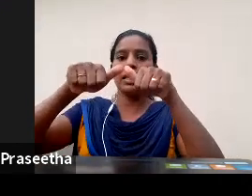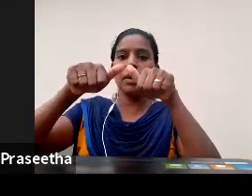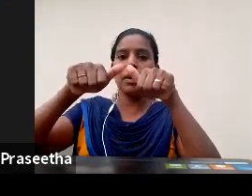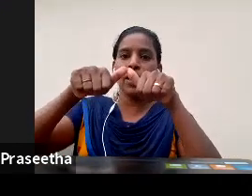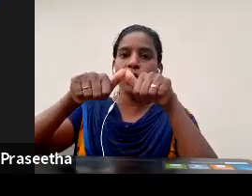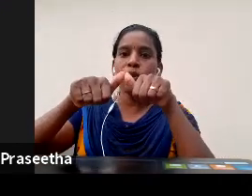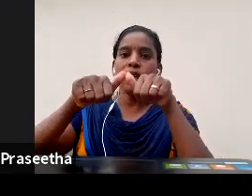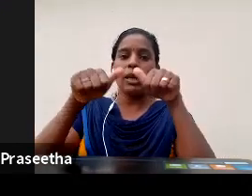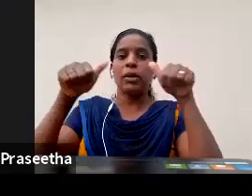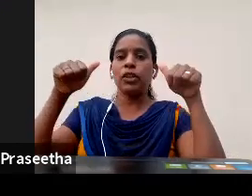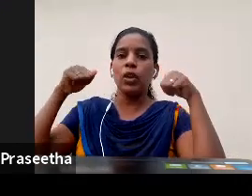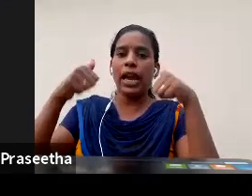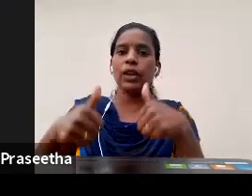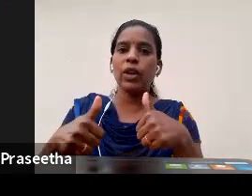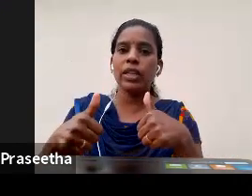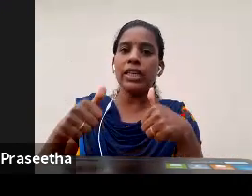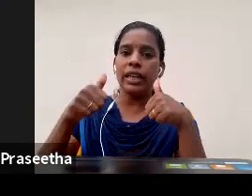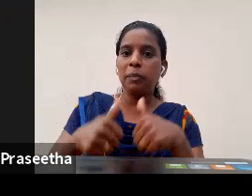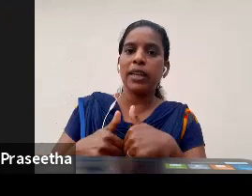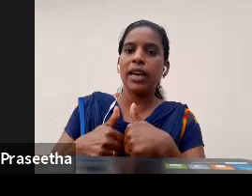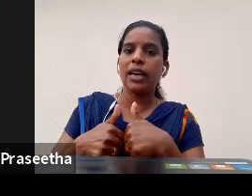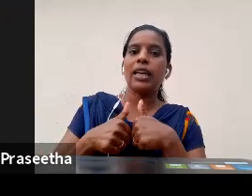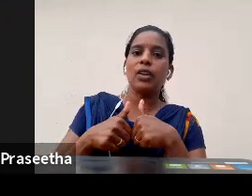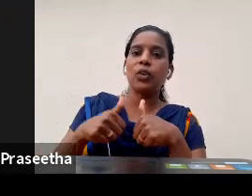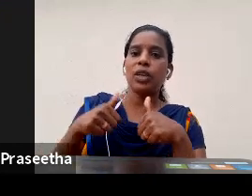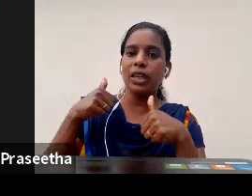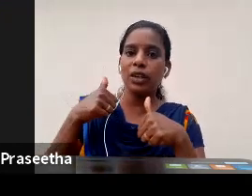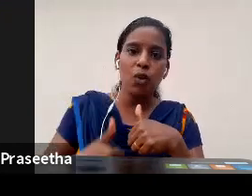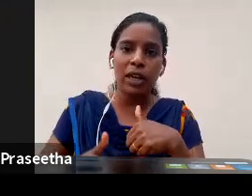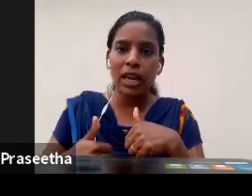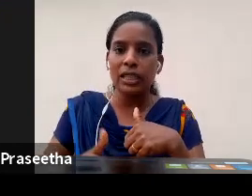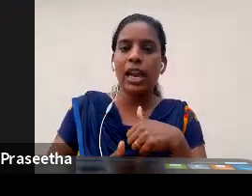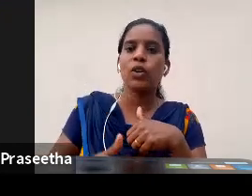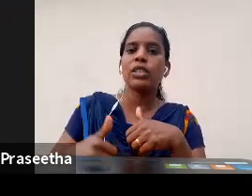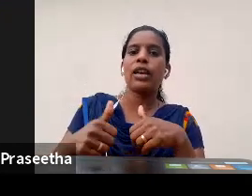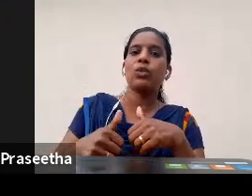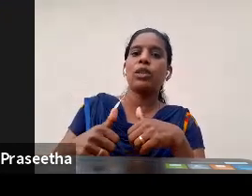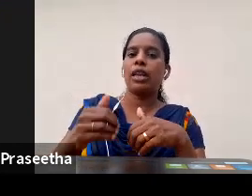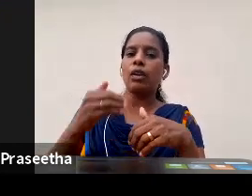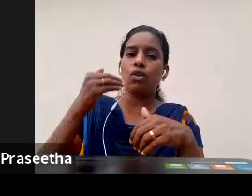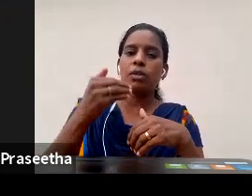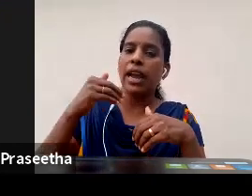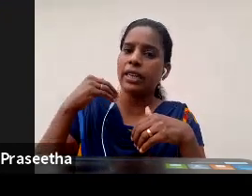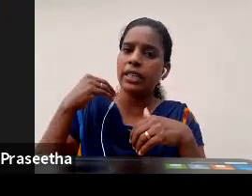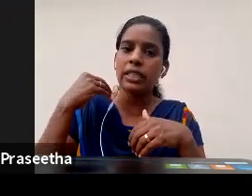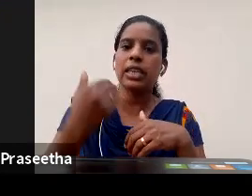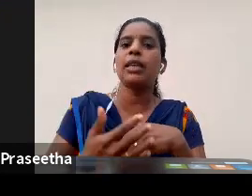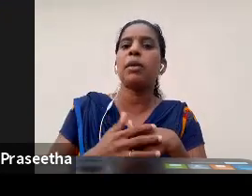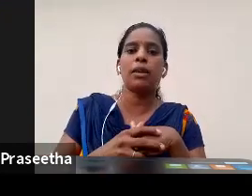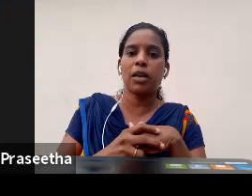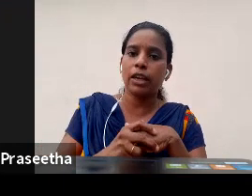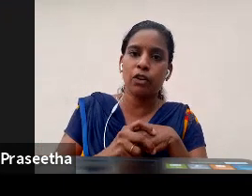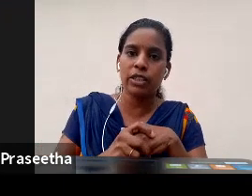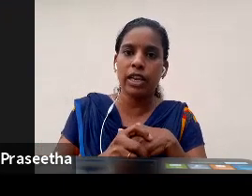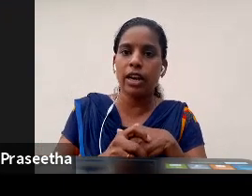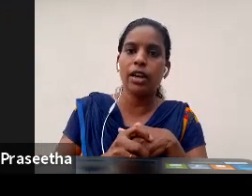ഞാൻ ആദ്യമേ പറഞ്ഞു, നമുക്കിതൊരു ലാംഗ്വേജ് എഴുതി പഠിക്കാൻ കഴിയാത്ത ഒരു റിട്ടേൺ ഫോം ഇല്ലാത്ത ലാംഗ്വേജ് ആയതുകൊണ്ട് തന്നെ കുറച്ച് പ്രാക്ടീസ് ചെയ്താൽ മാത്രമേ